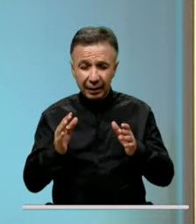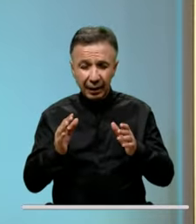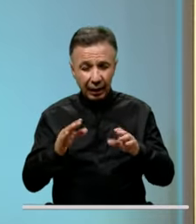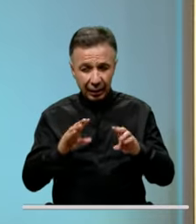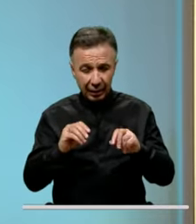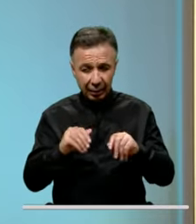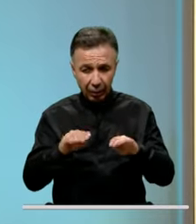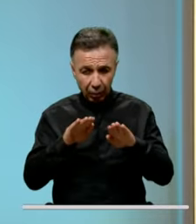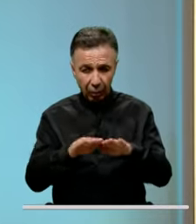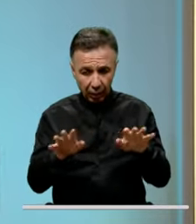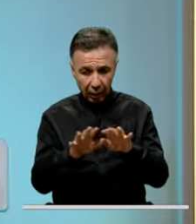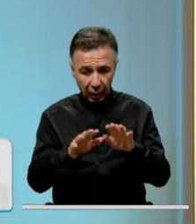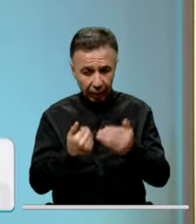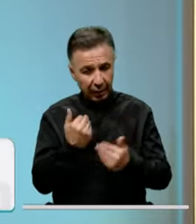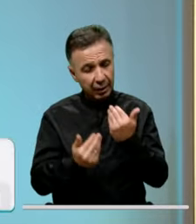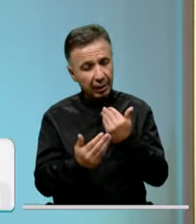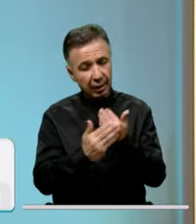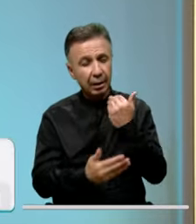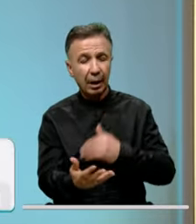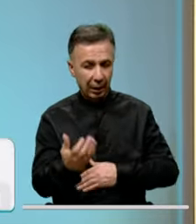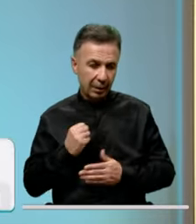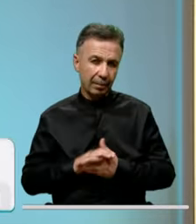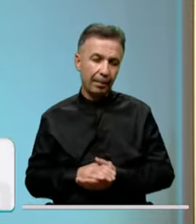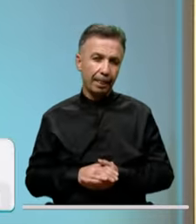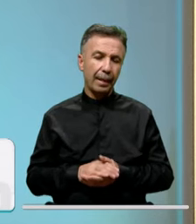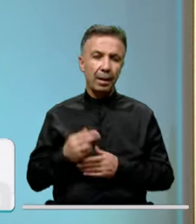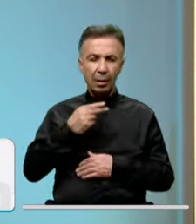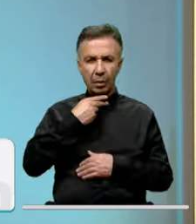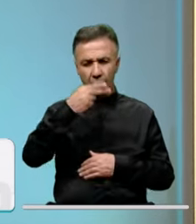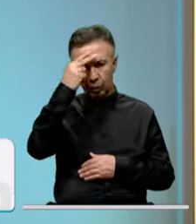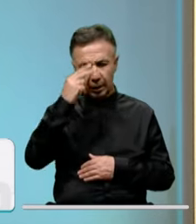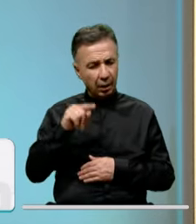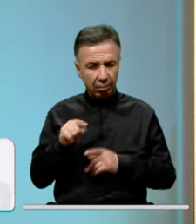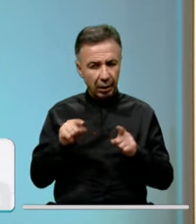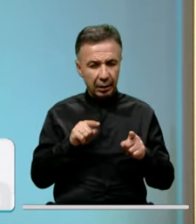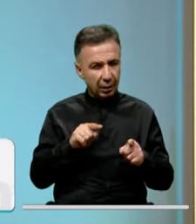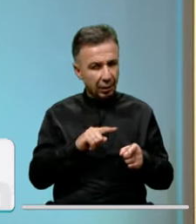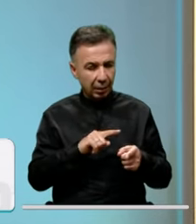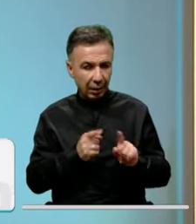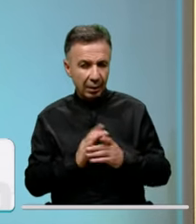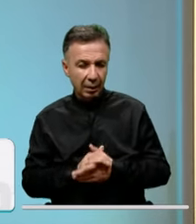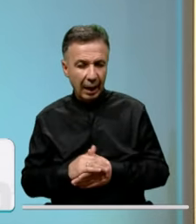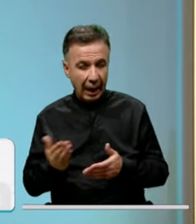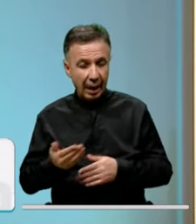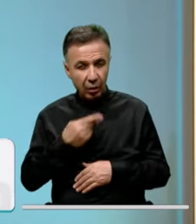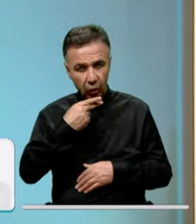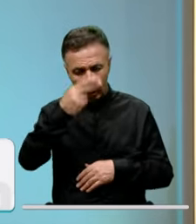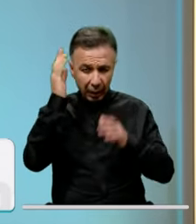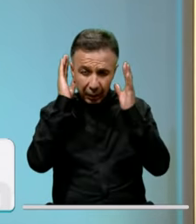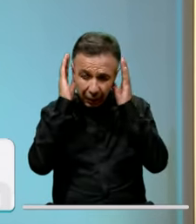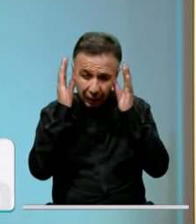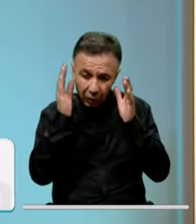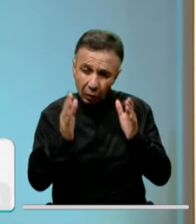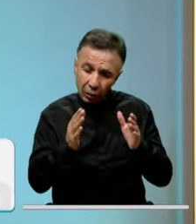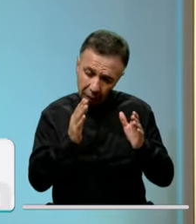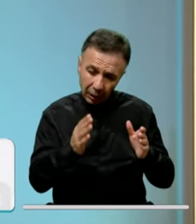olabilir. Ama hocam cuma hangi alternatif? Eğer cumayı kılabiliyor ise cumayı